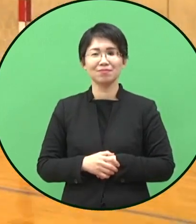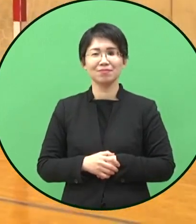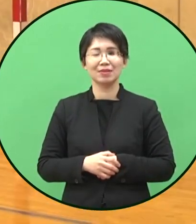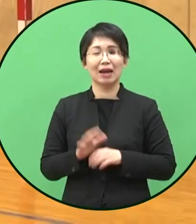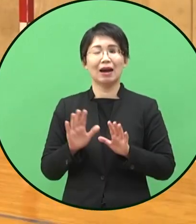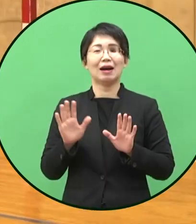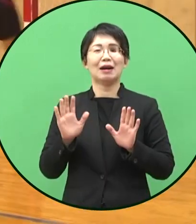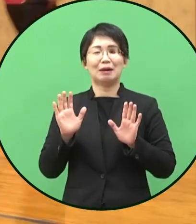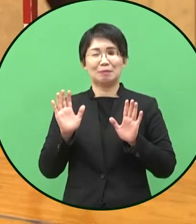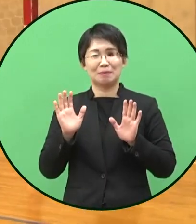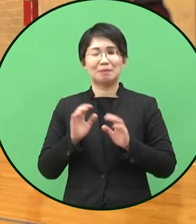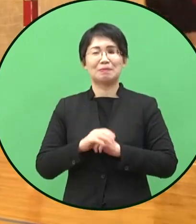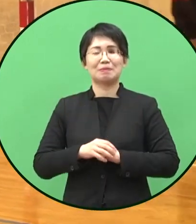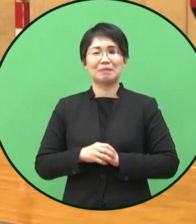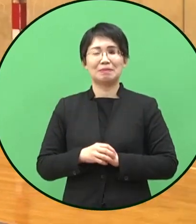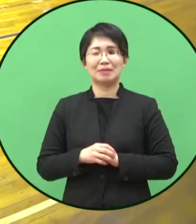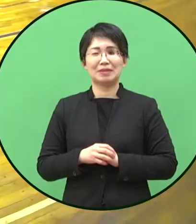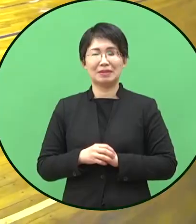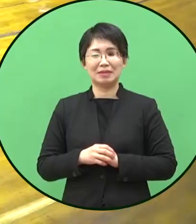おお、